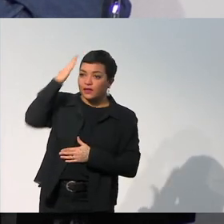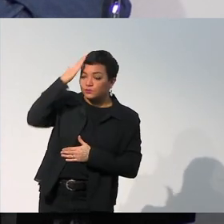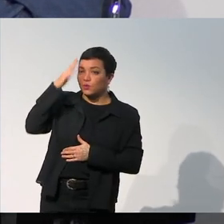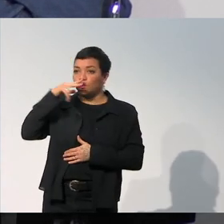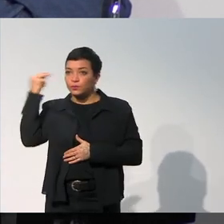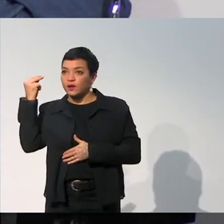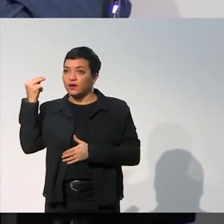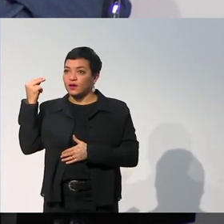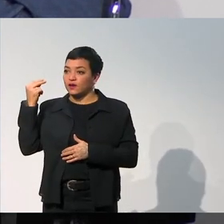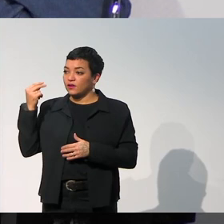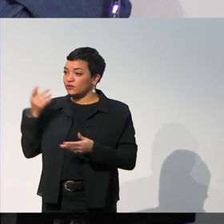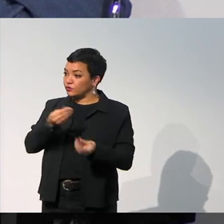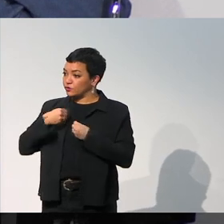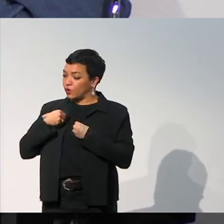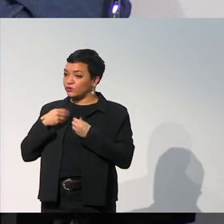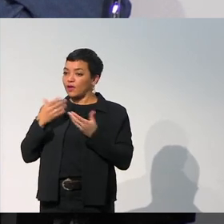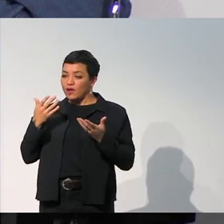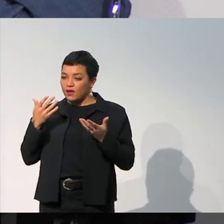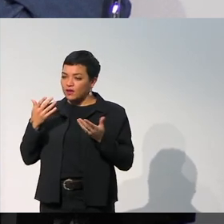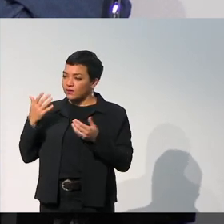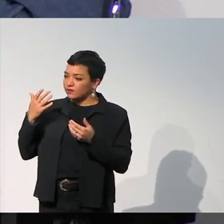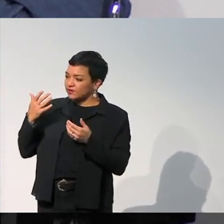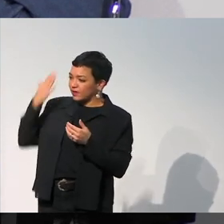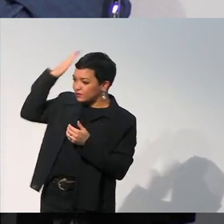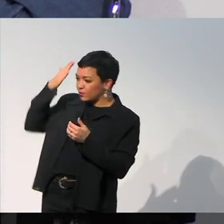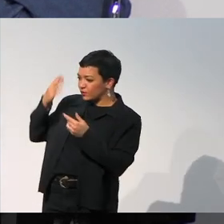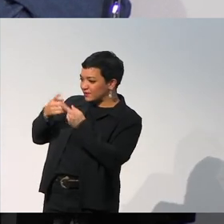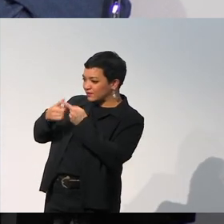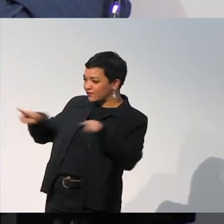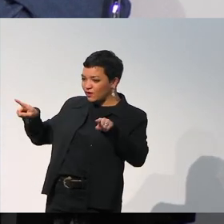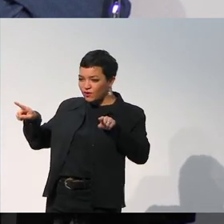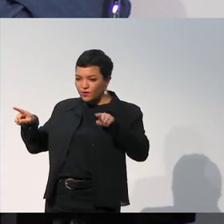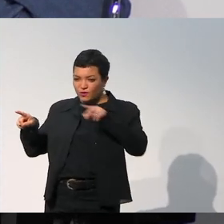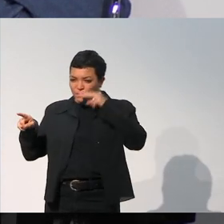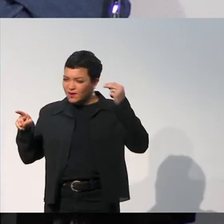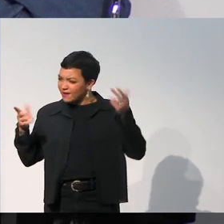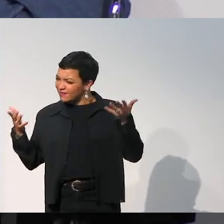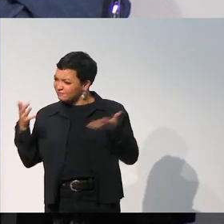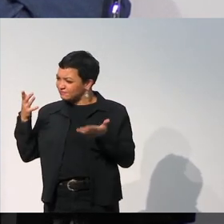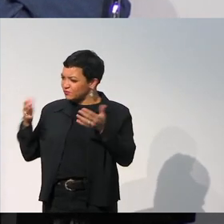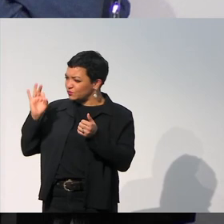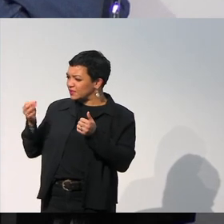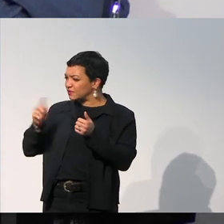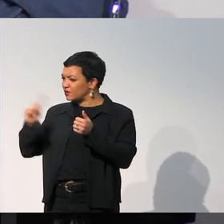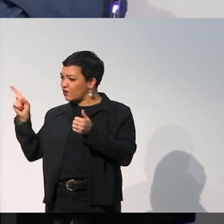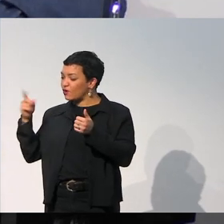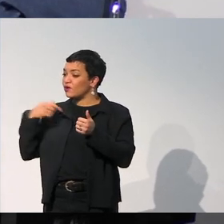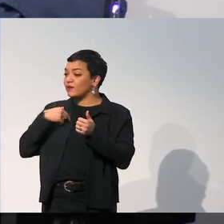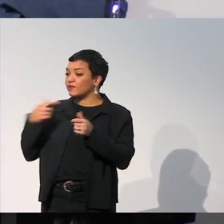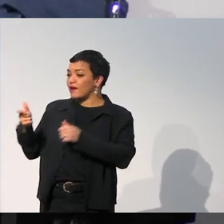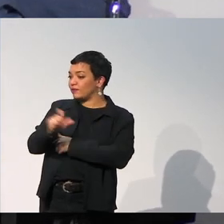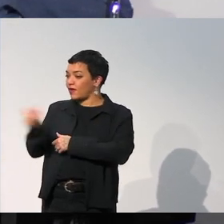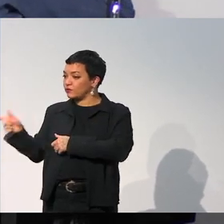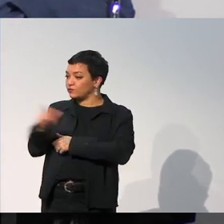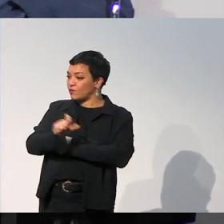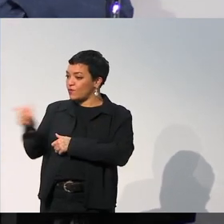penser la différence entre les bêtes et les êtres, et vous questionnez les disciplines qui étudient les interactions